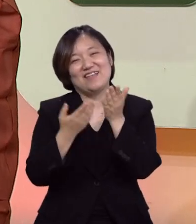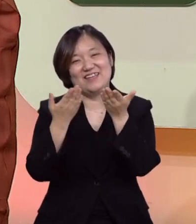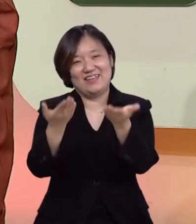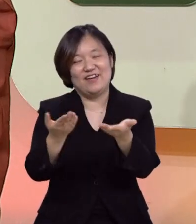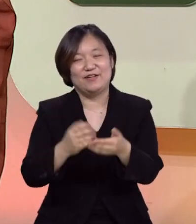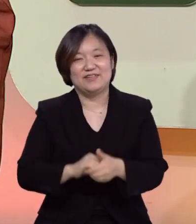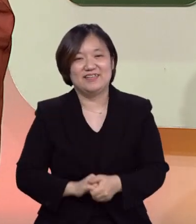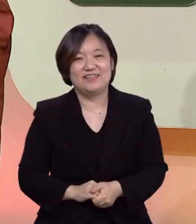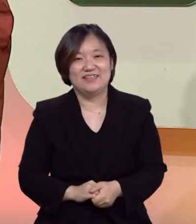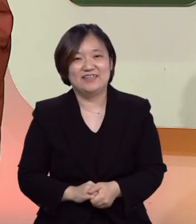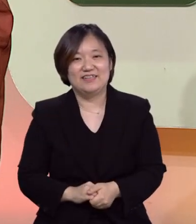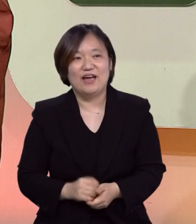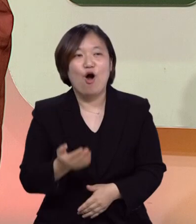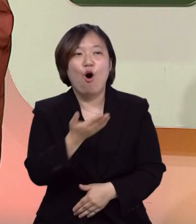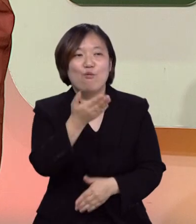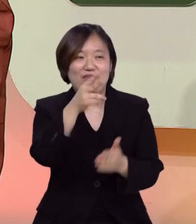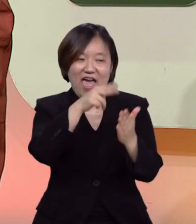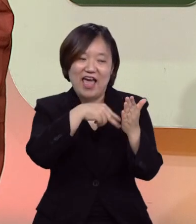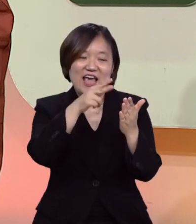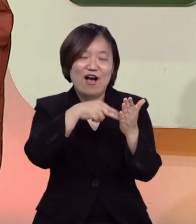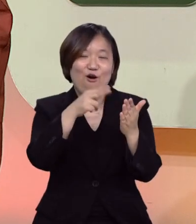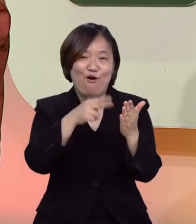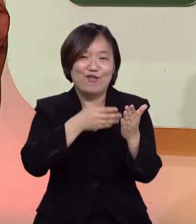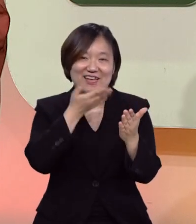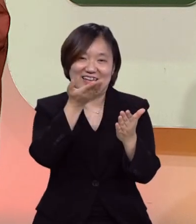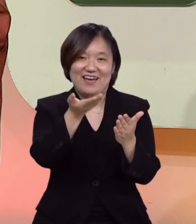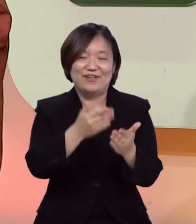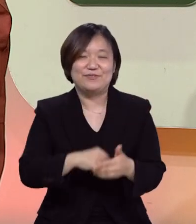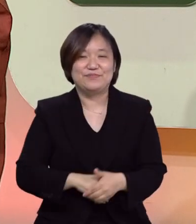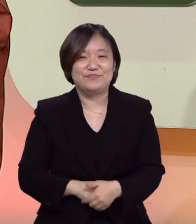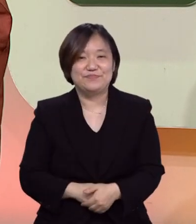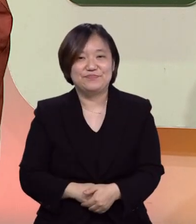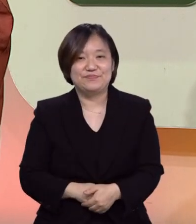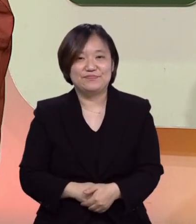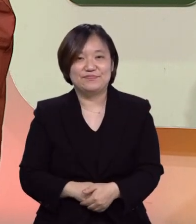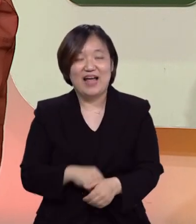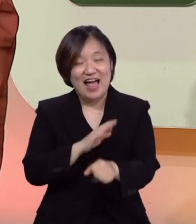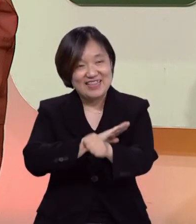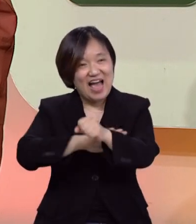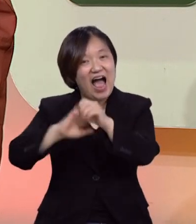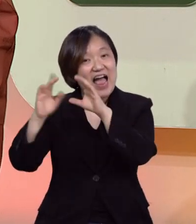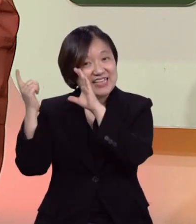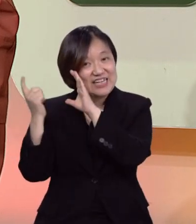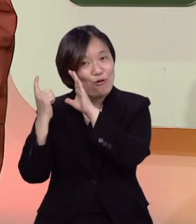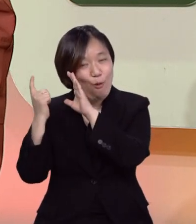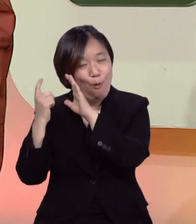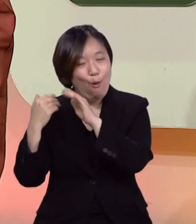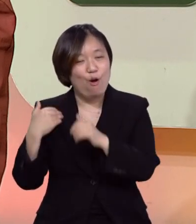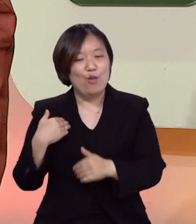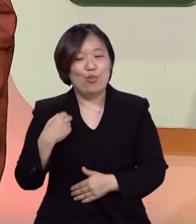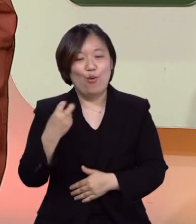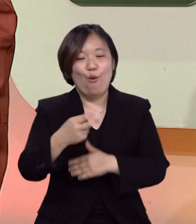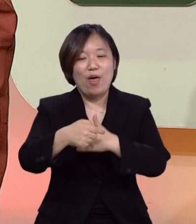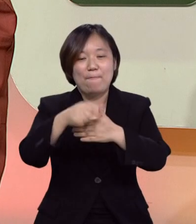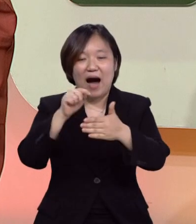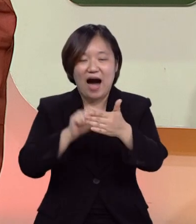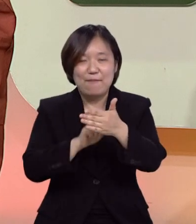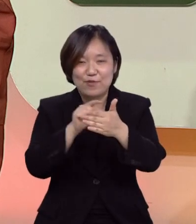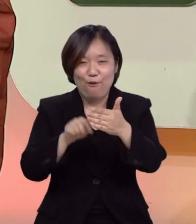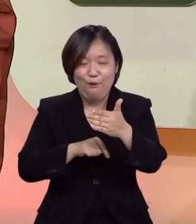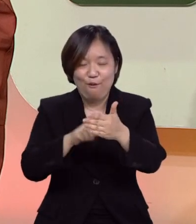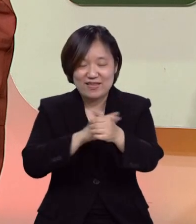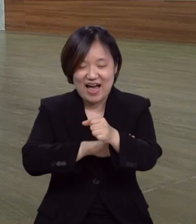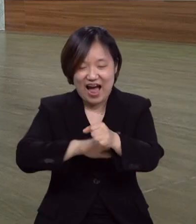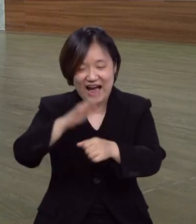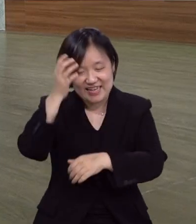여러분들께 읽어 드리고자 합니다 이렇게 좀 견청에 보시고 마음에 이렇게 되새겨 보시기